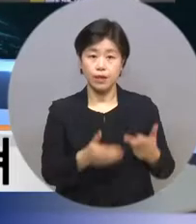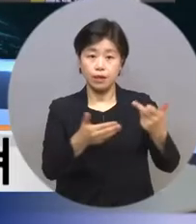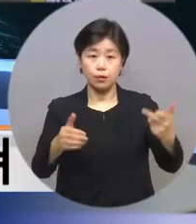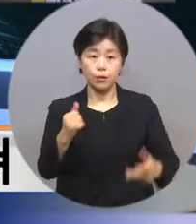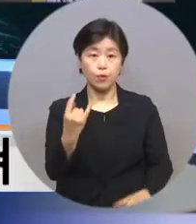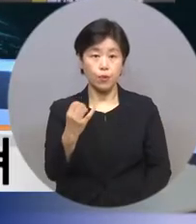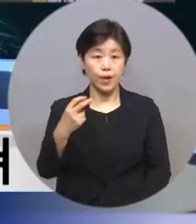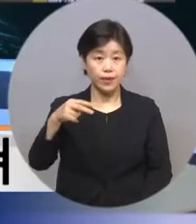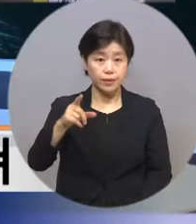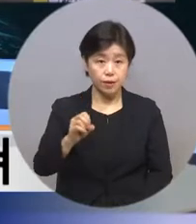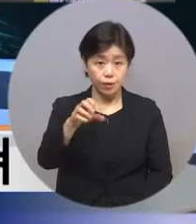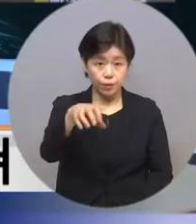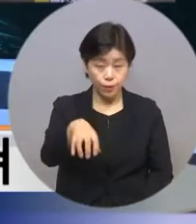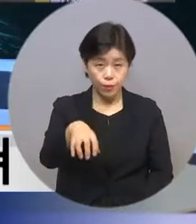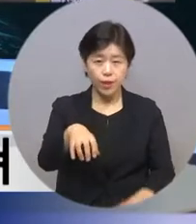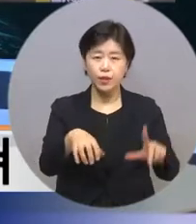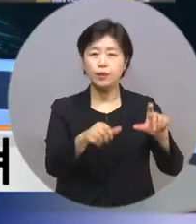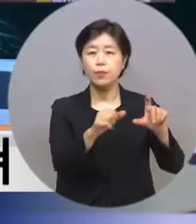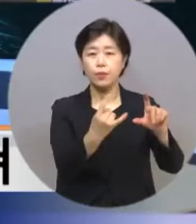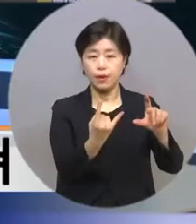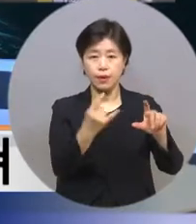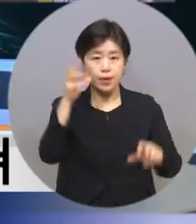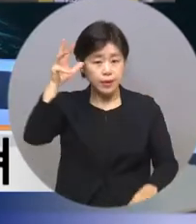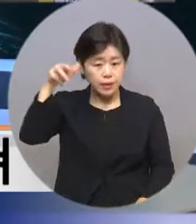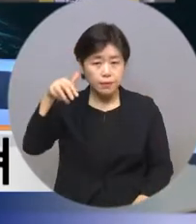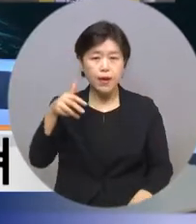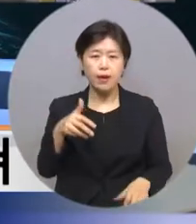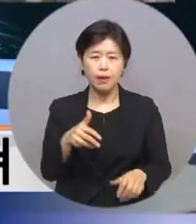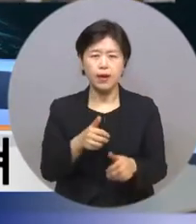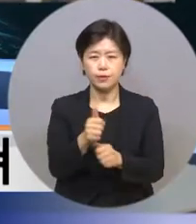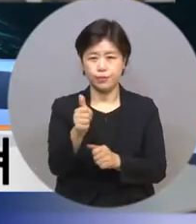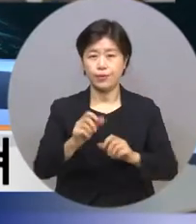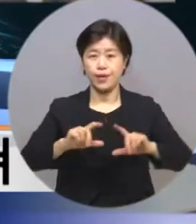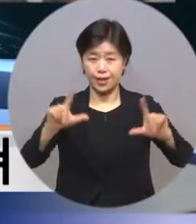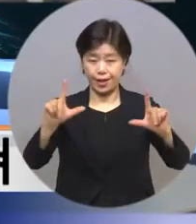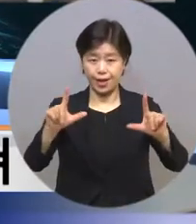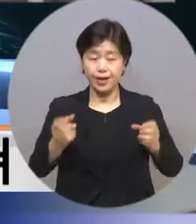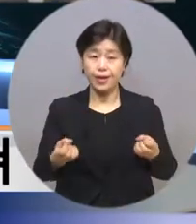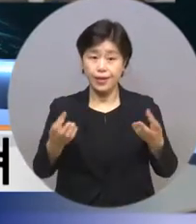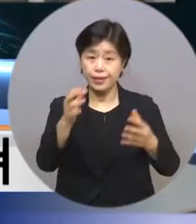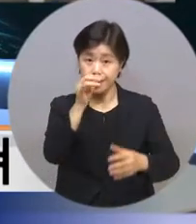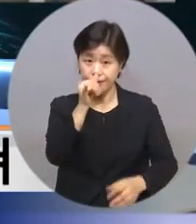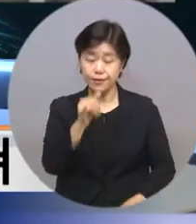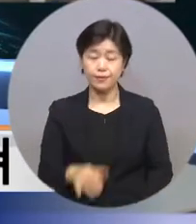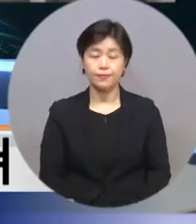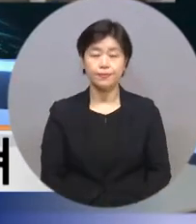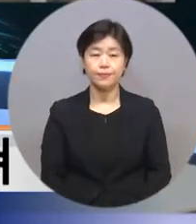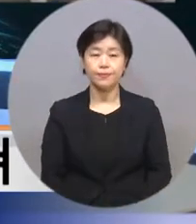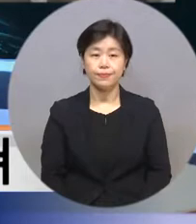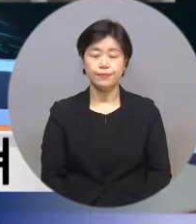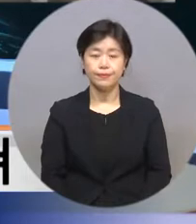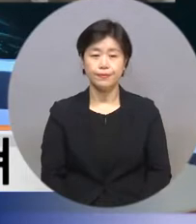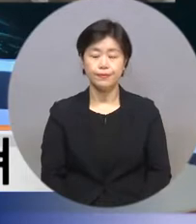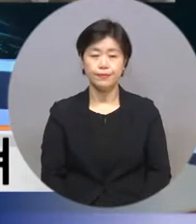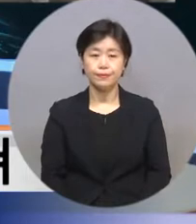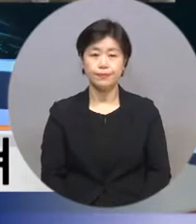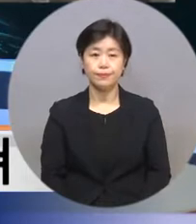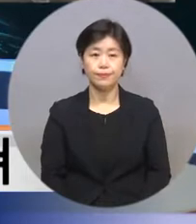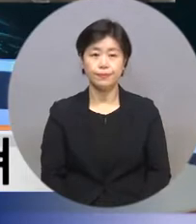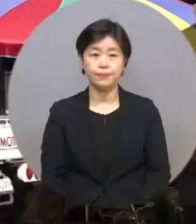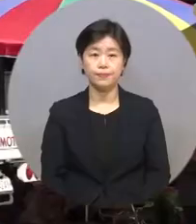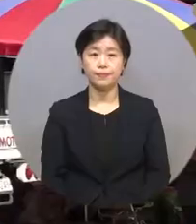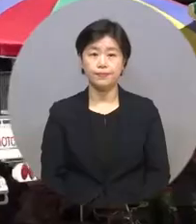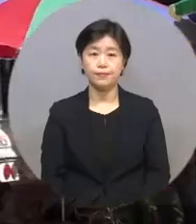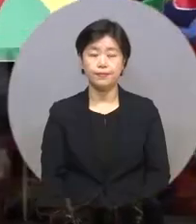강원도 횡성군이 제15회 치매극복의 날을 맞아 행사를 개최했습니다 그 현장에 전우주 기자가 다녀왔습니다